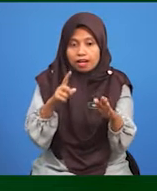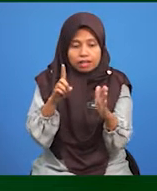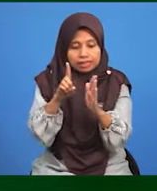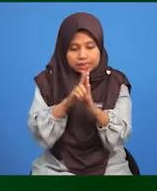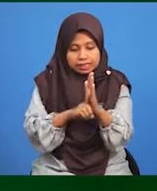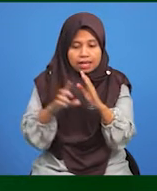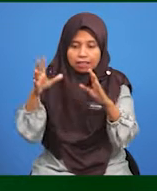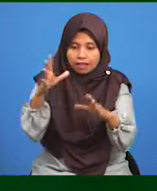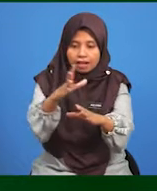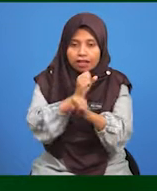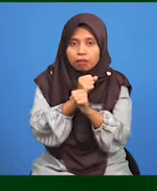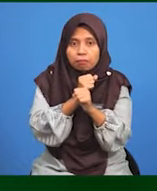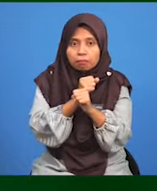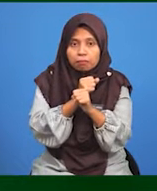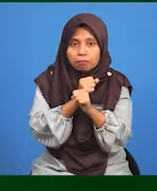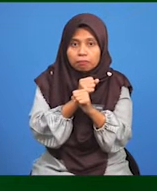ditangkap